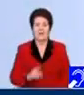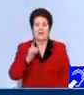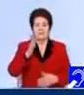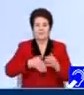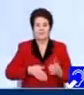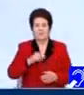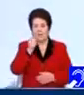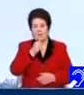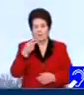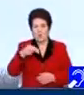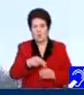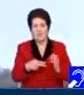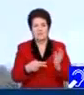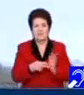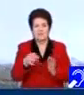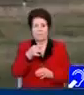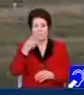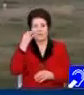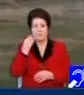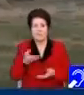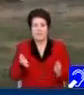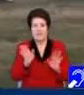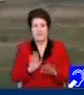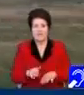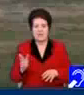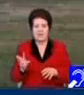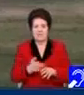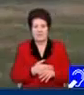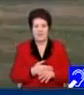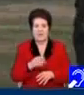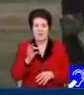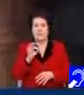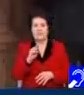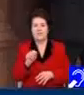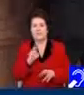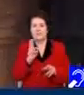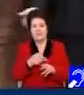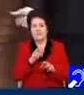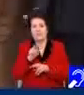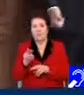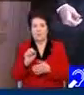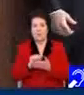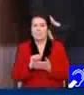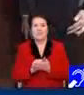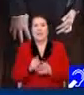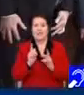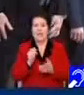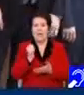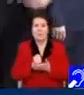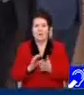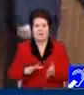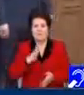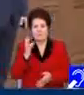La sfârșitul anului 2017, Republica Moldova rămâne încă fără o strategie de securitate, după ce documentul aprobat de fostul